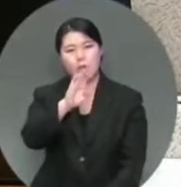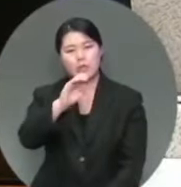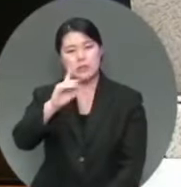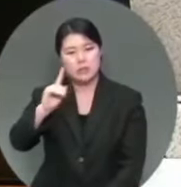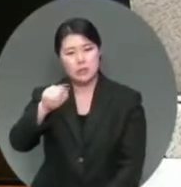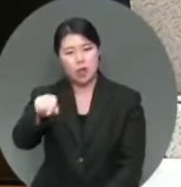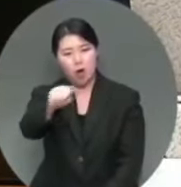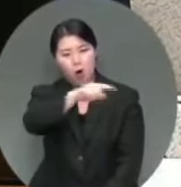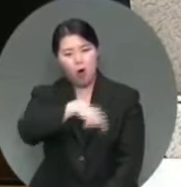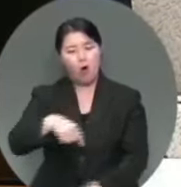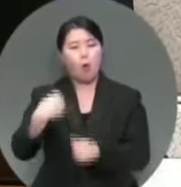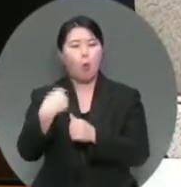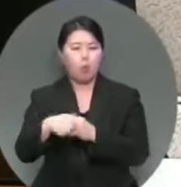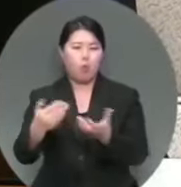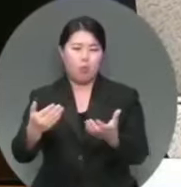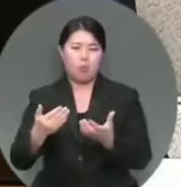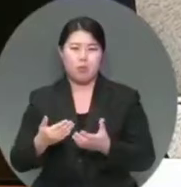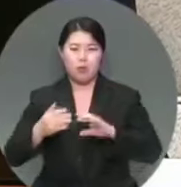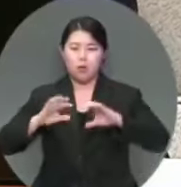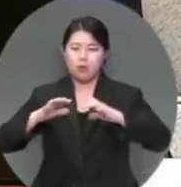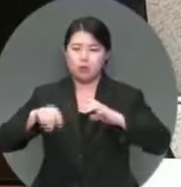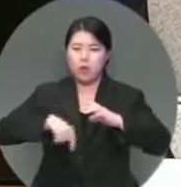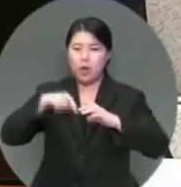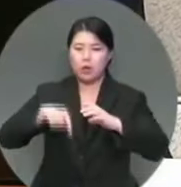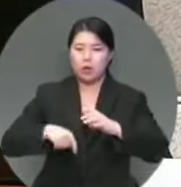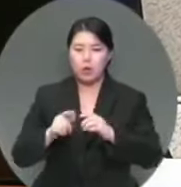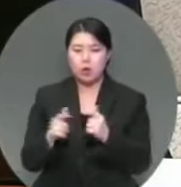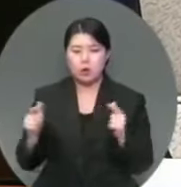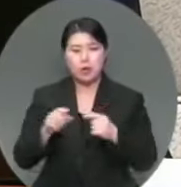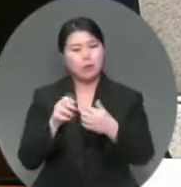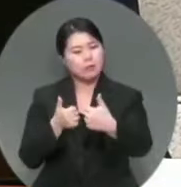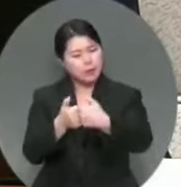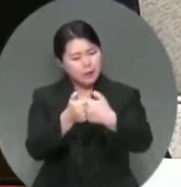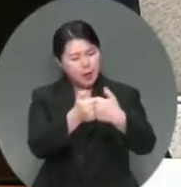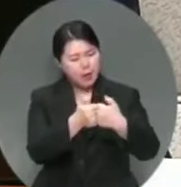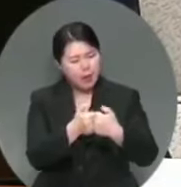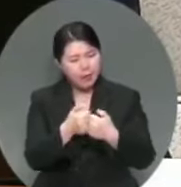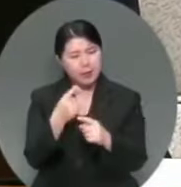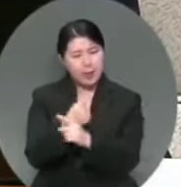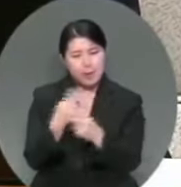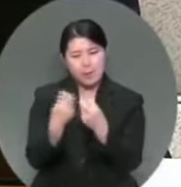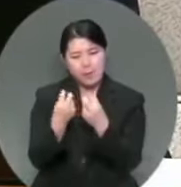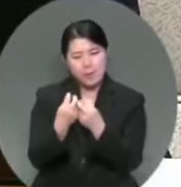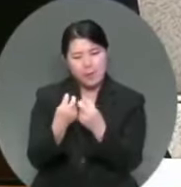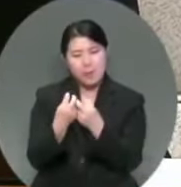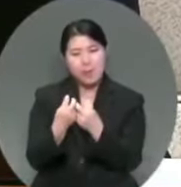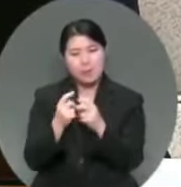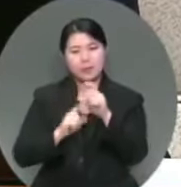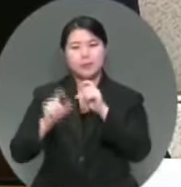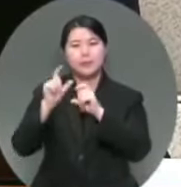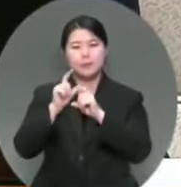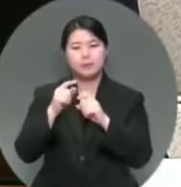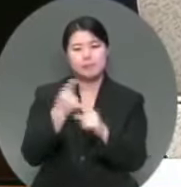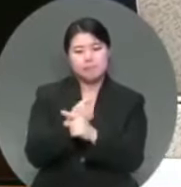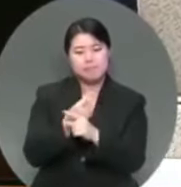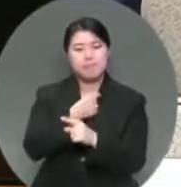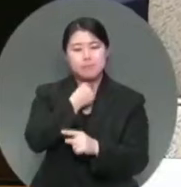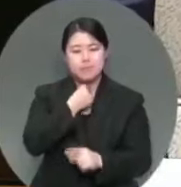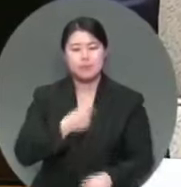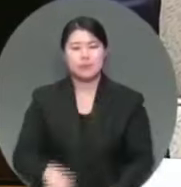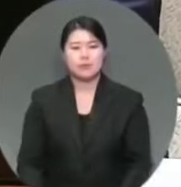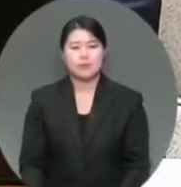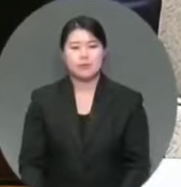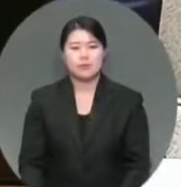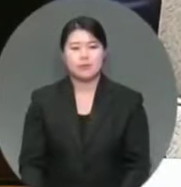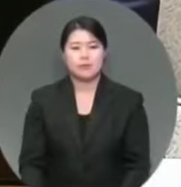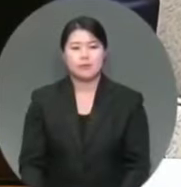전문가들한테 컨설팅을 받아가지고 우리 국내 하고 있는 것을 전부 상담을 받고 좀 개선 방안을 추가로 보완해보고자 합니다.